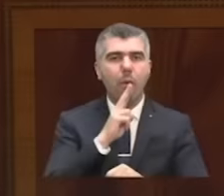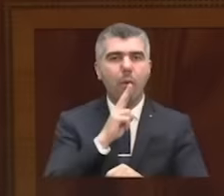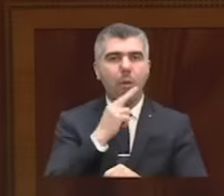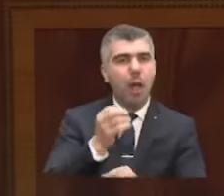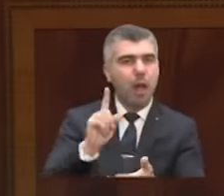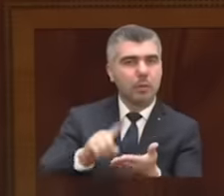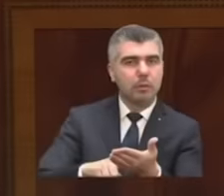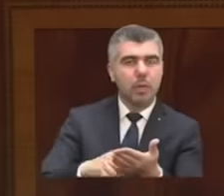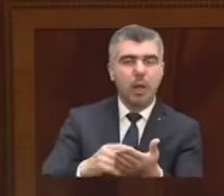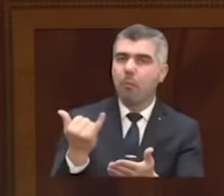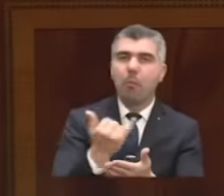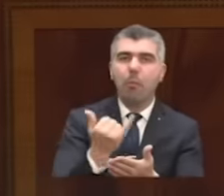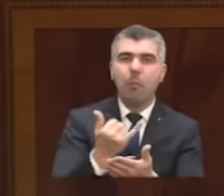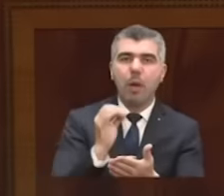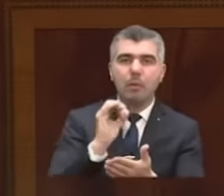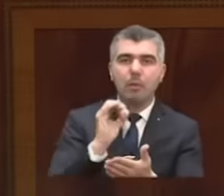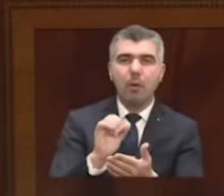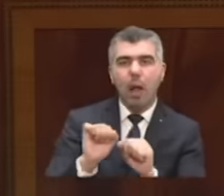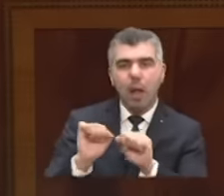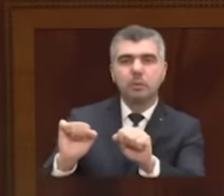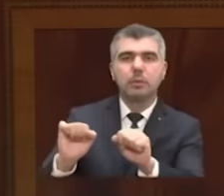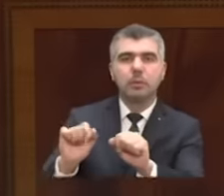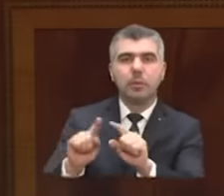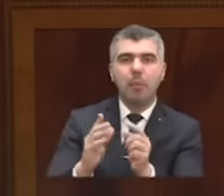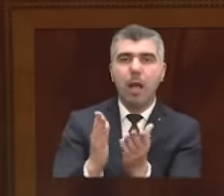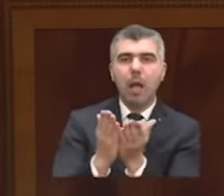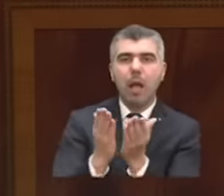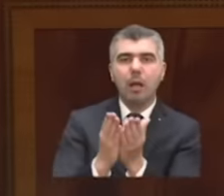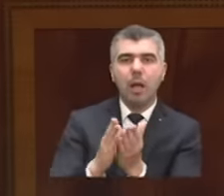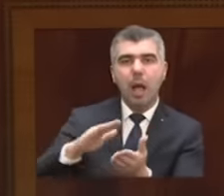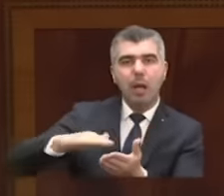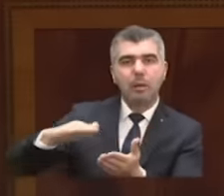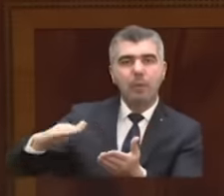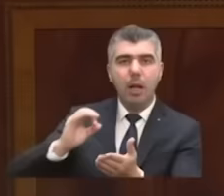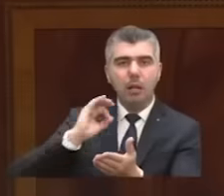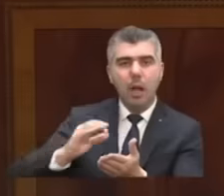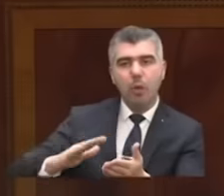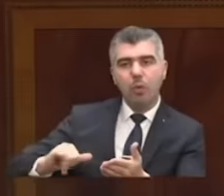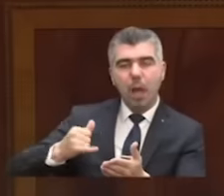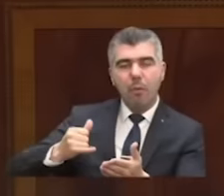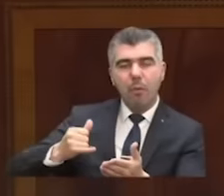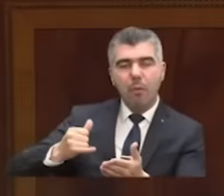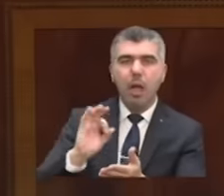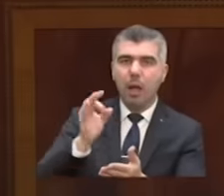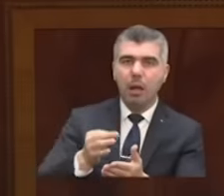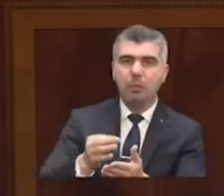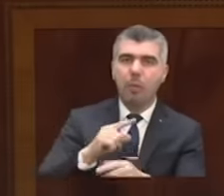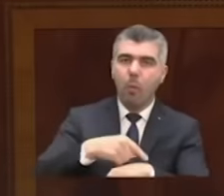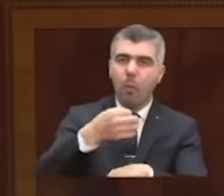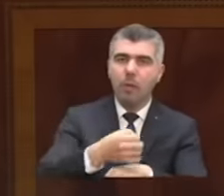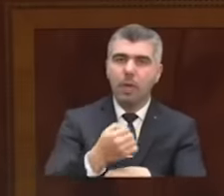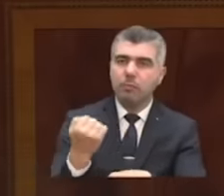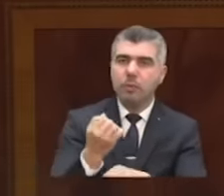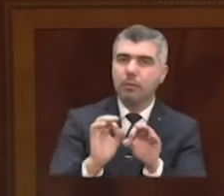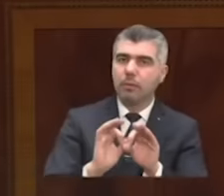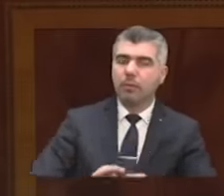من الوزارة والحكومة على حرصهما الشديد على صون الزمن المدرسي للتلميذات والتلاميذ، وعلى